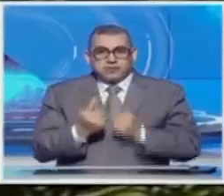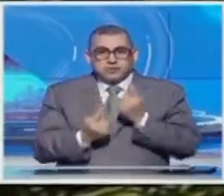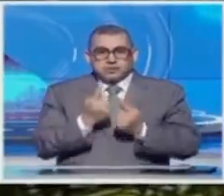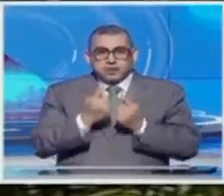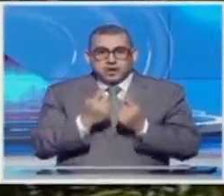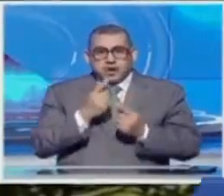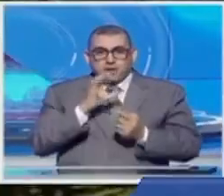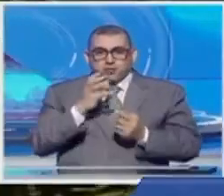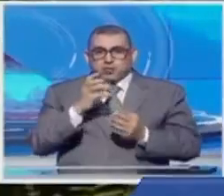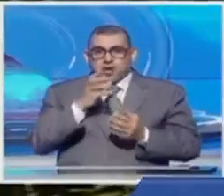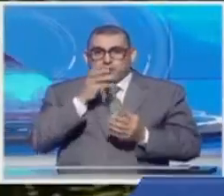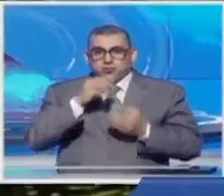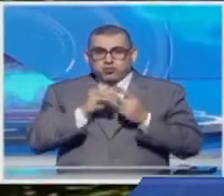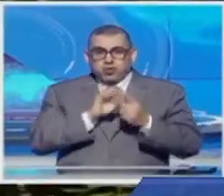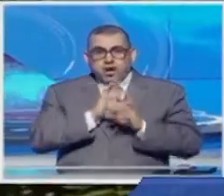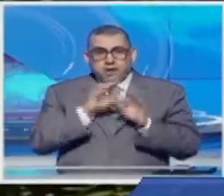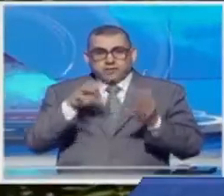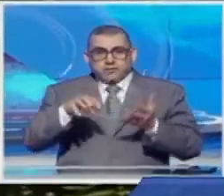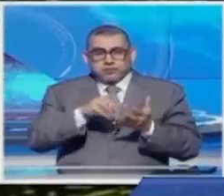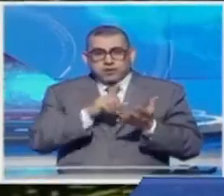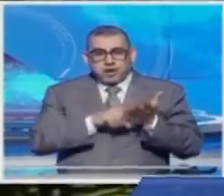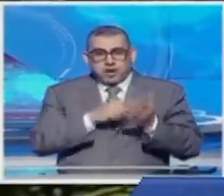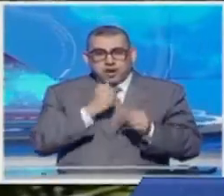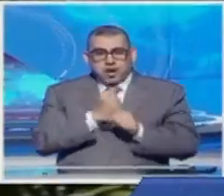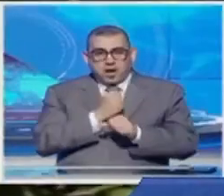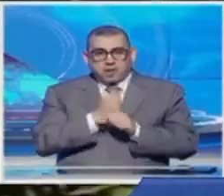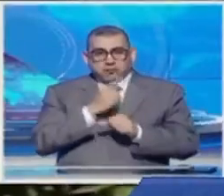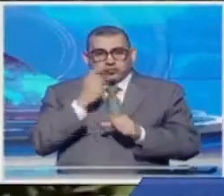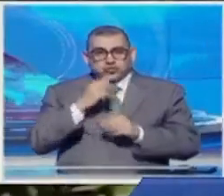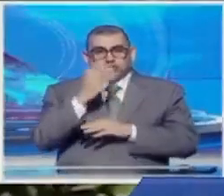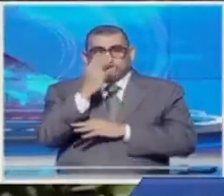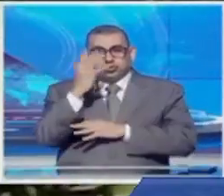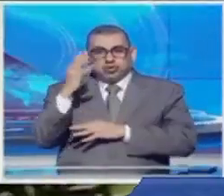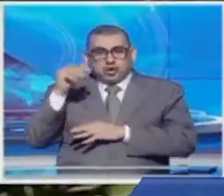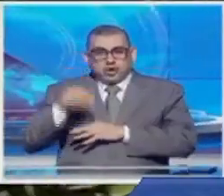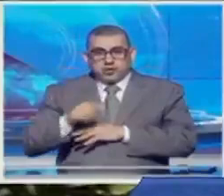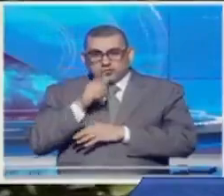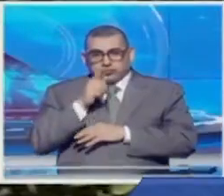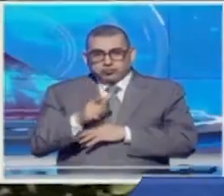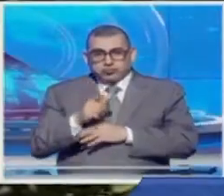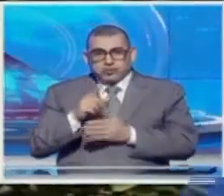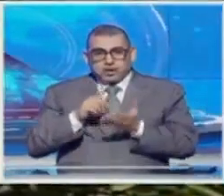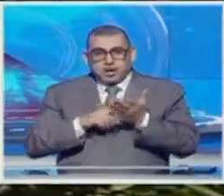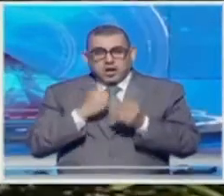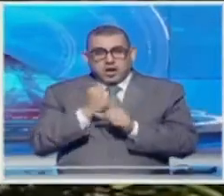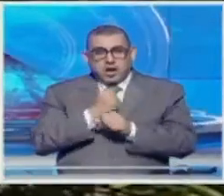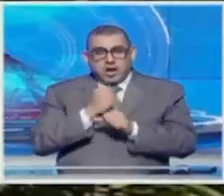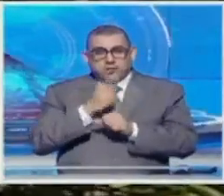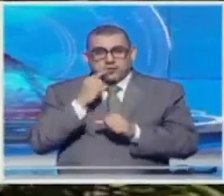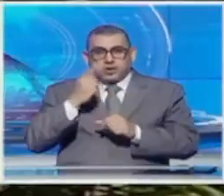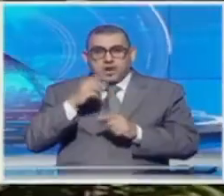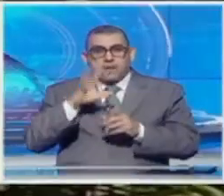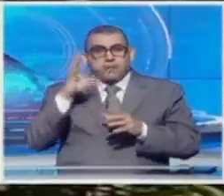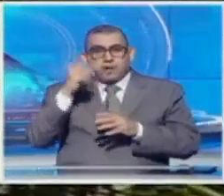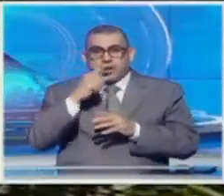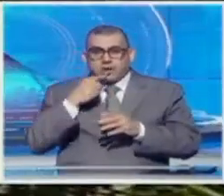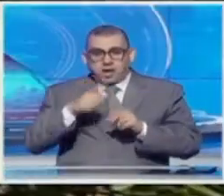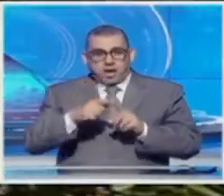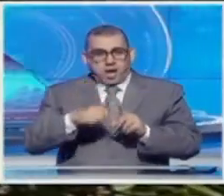الموالح والفاكهة والأشجار القزمية والأشجار المثمرة والأشجار الاستوائية والنادرة،